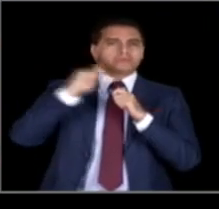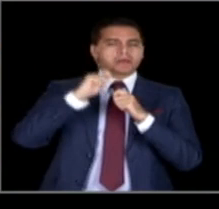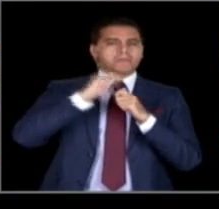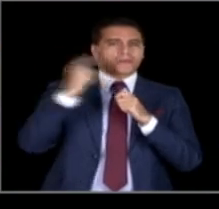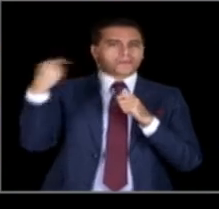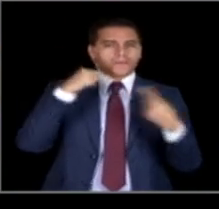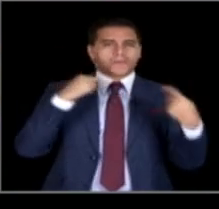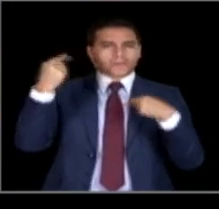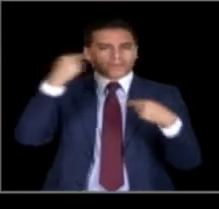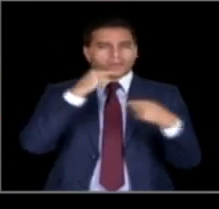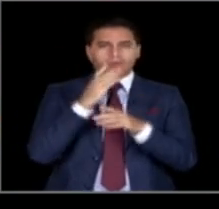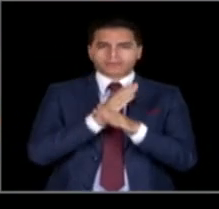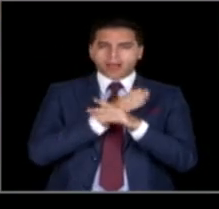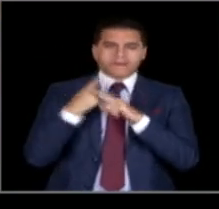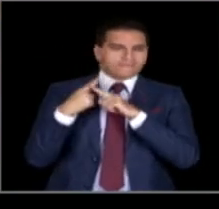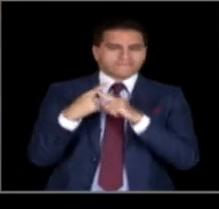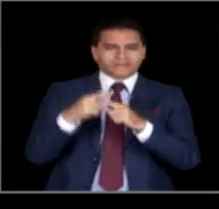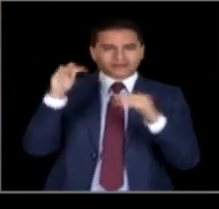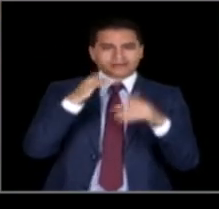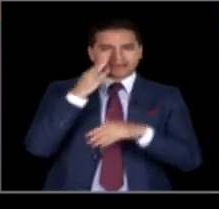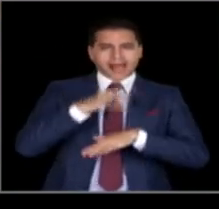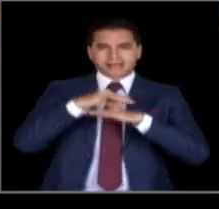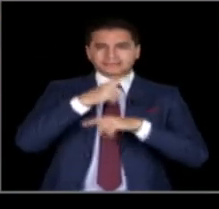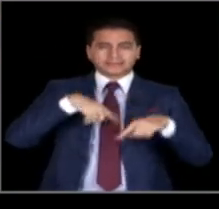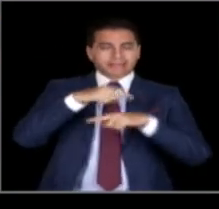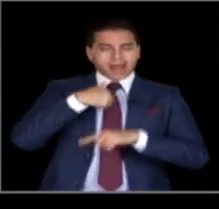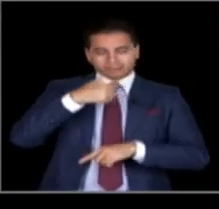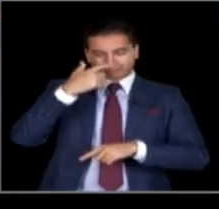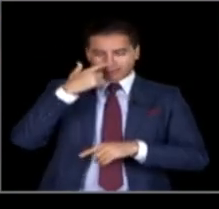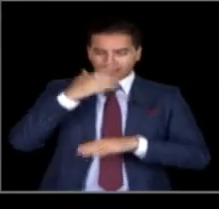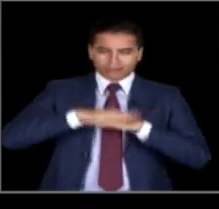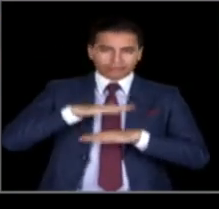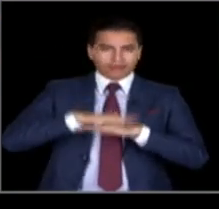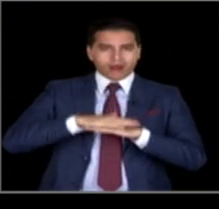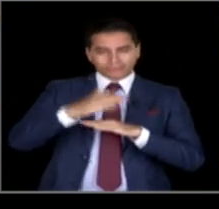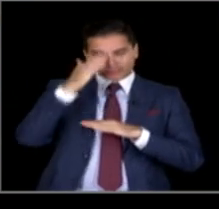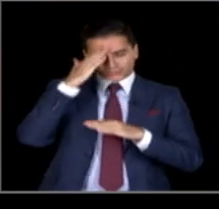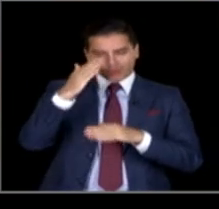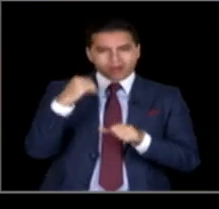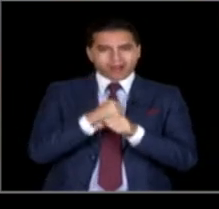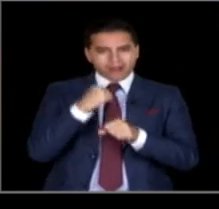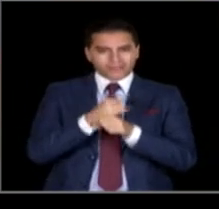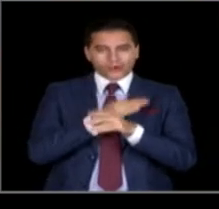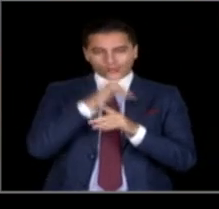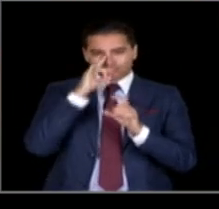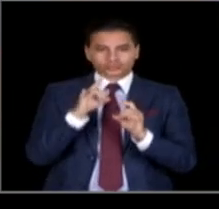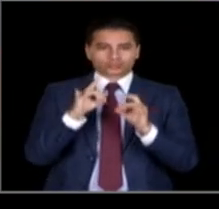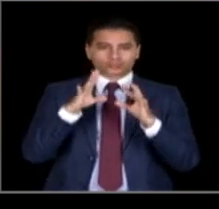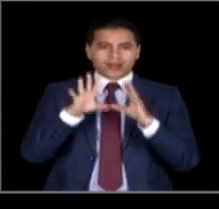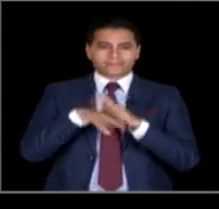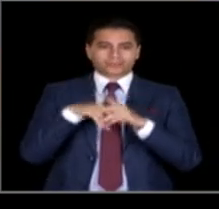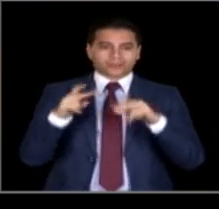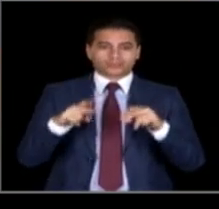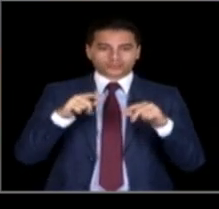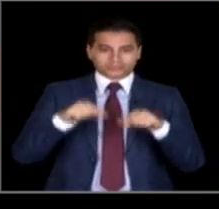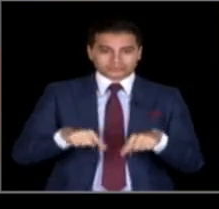جداً وبتعمل مجهود غير عادي. الناس دي إحنا مقدرين مجهودها وبنحترمه جداً، وبإذن الله